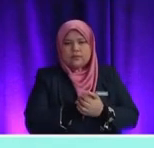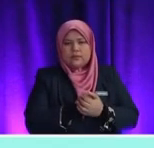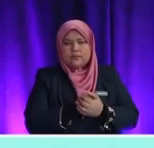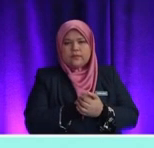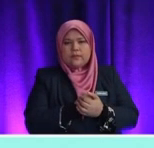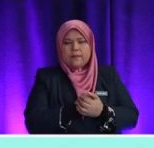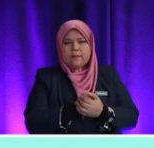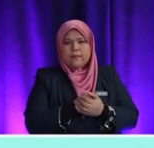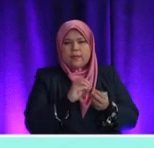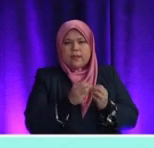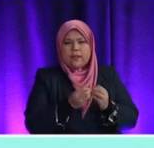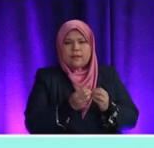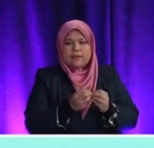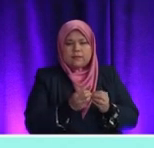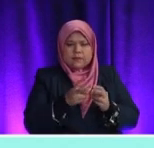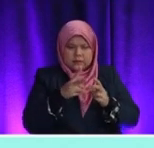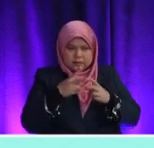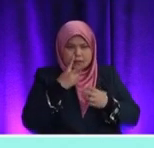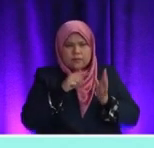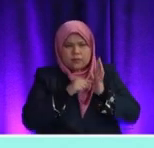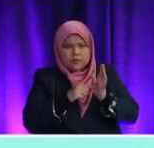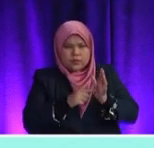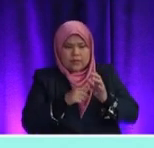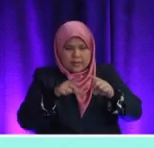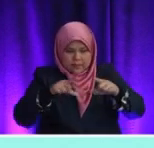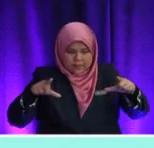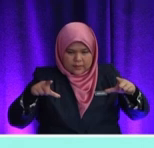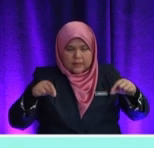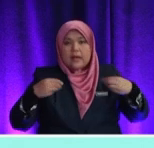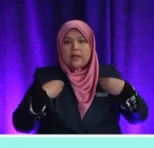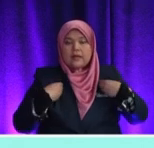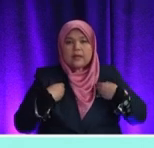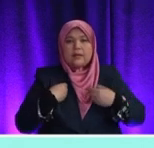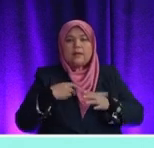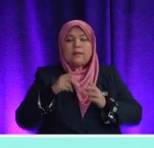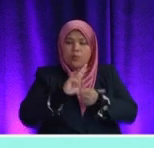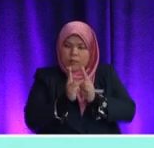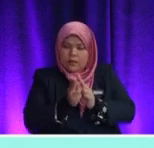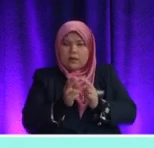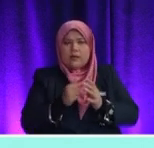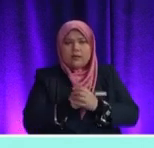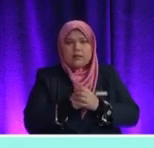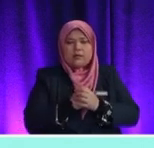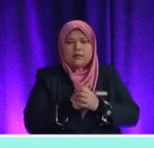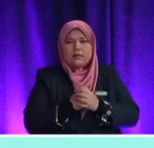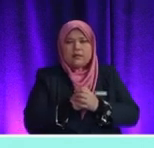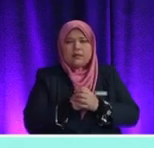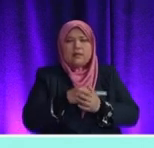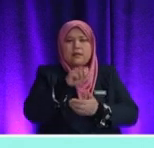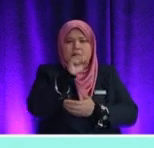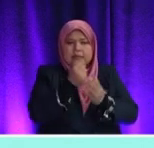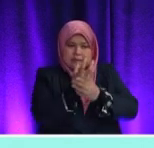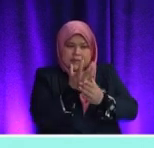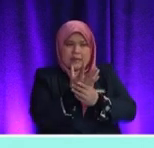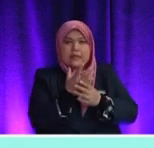menentu menyala Yes dan ini menunjukkan emite pundi ada perubahan ini menunjukkan sel